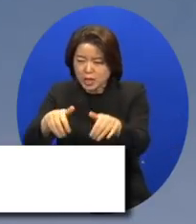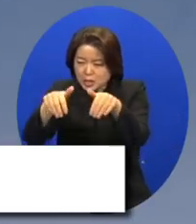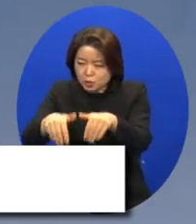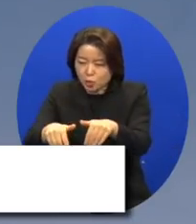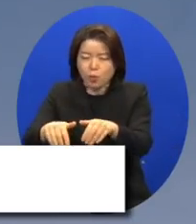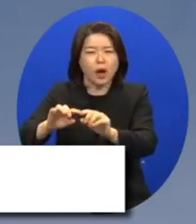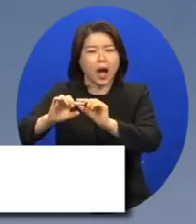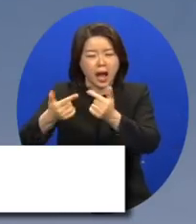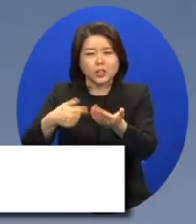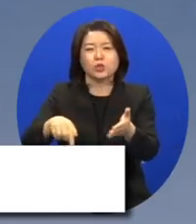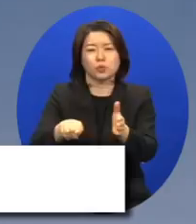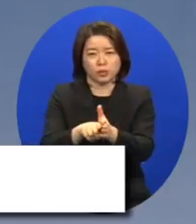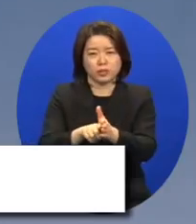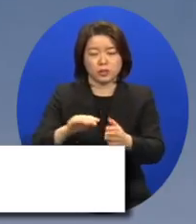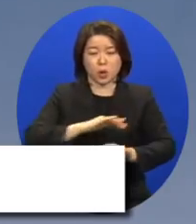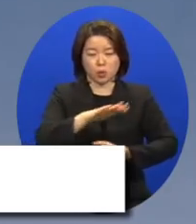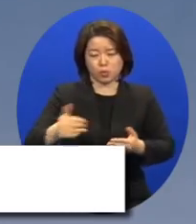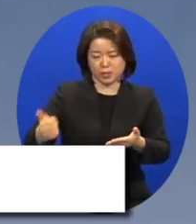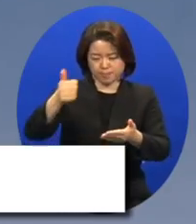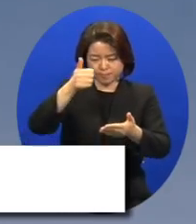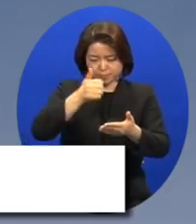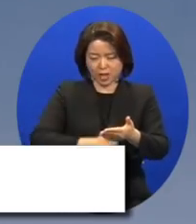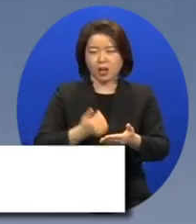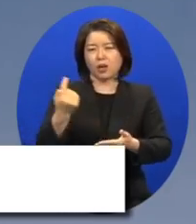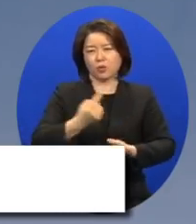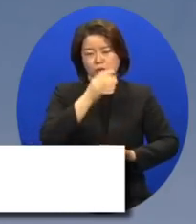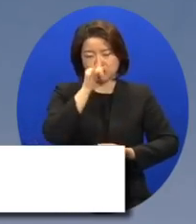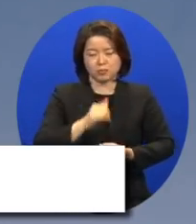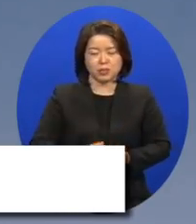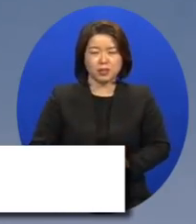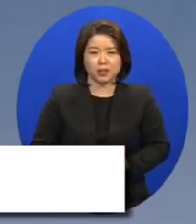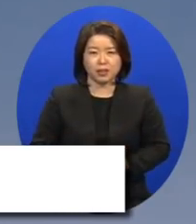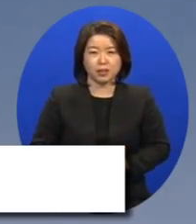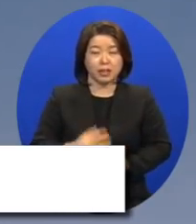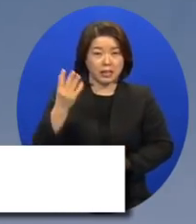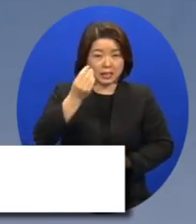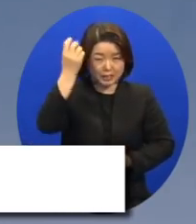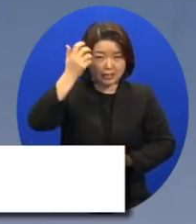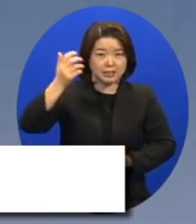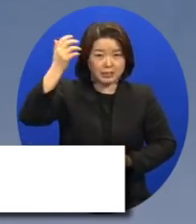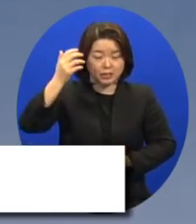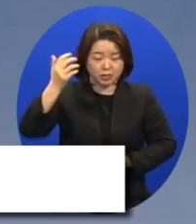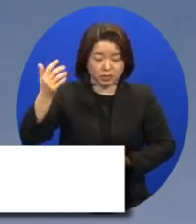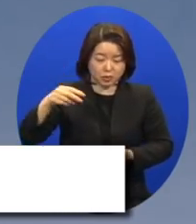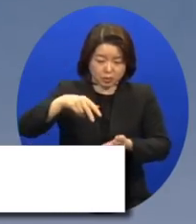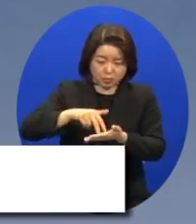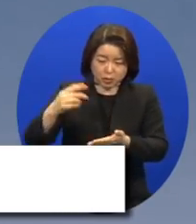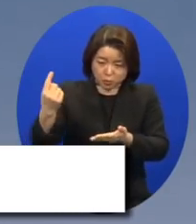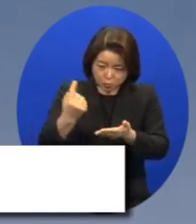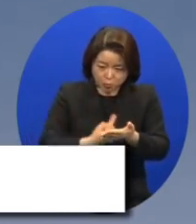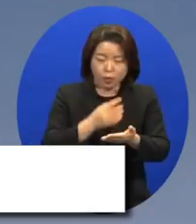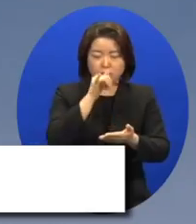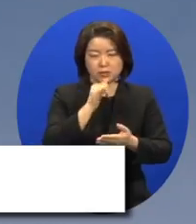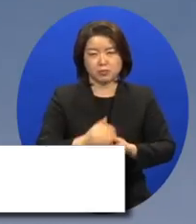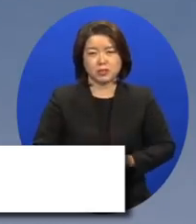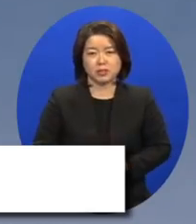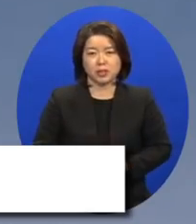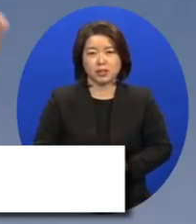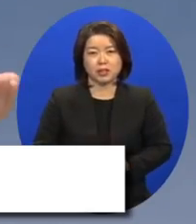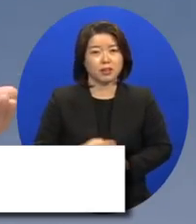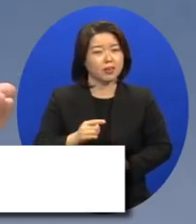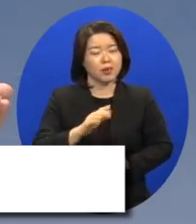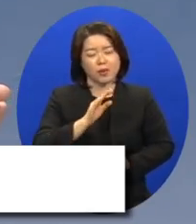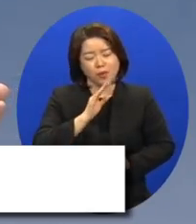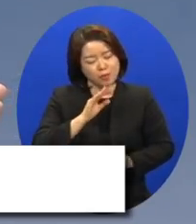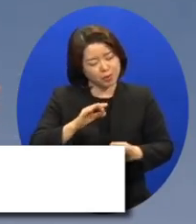하려고 우리 아내 보셨습니다 성령으로 우리 안에 오신 겁니다 이런 정말